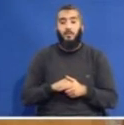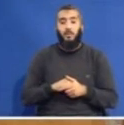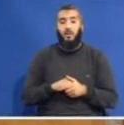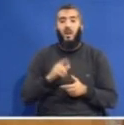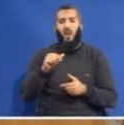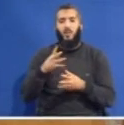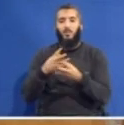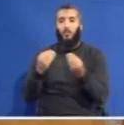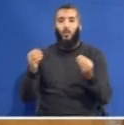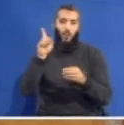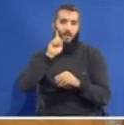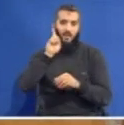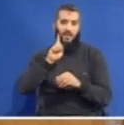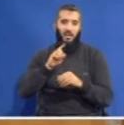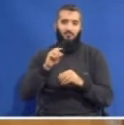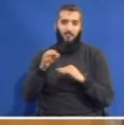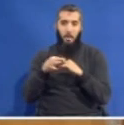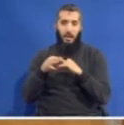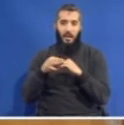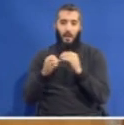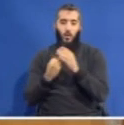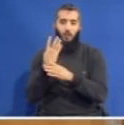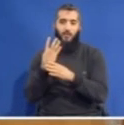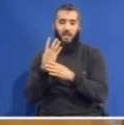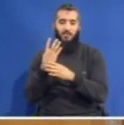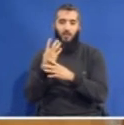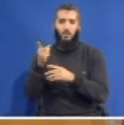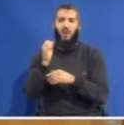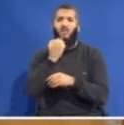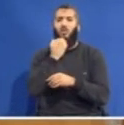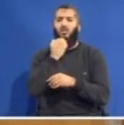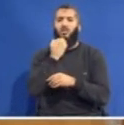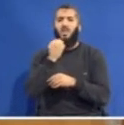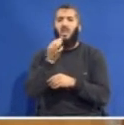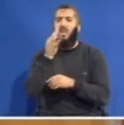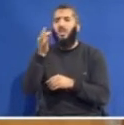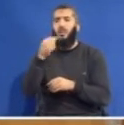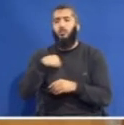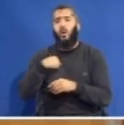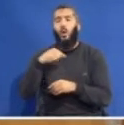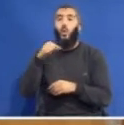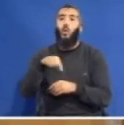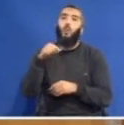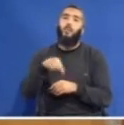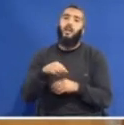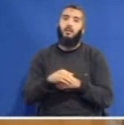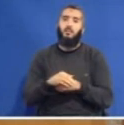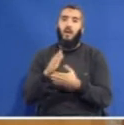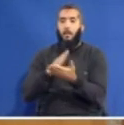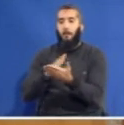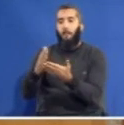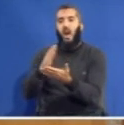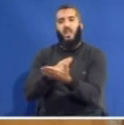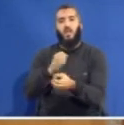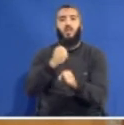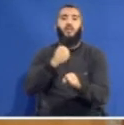من العرايس يغلطوا وفي اعتقادهم أنه يجب عليها أن تقاسم معها